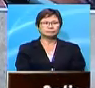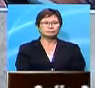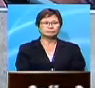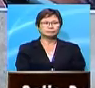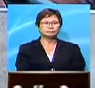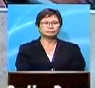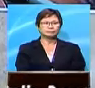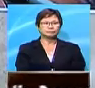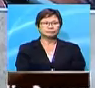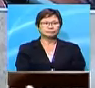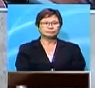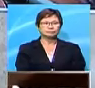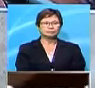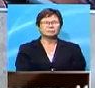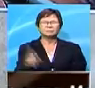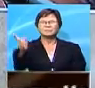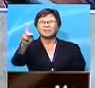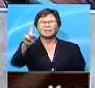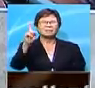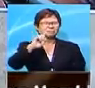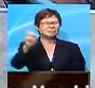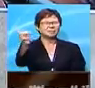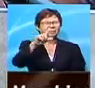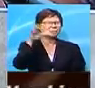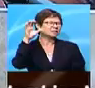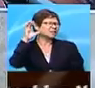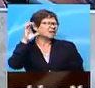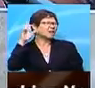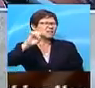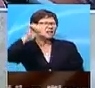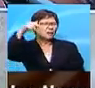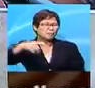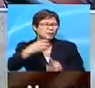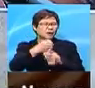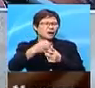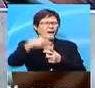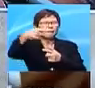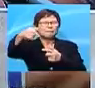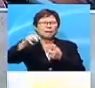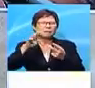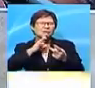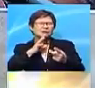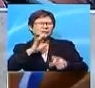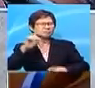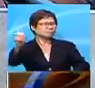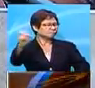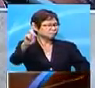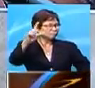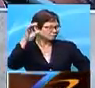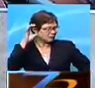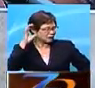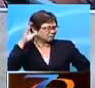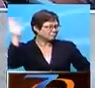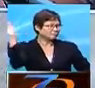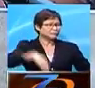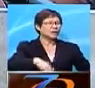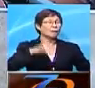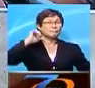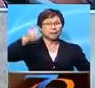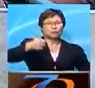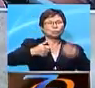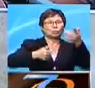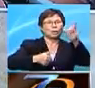kita jangan dengar itu dap ke Pan jangan dengar Oke besok 18